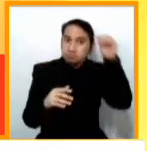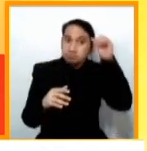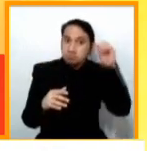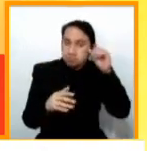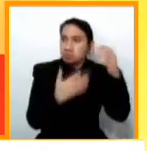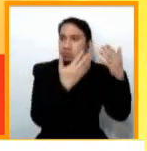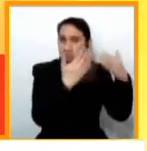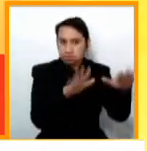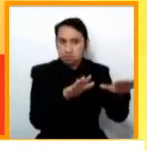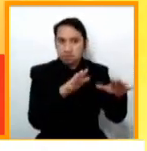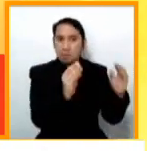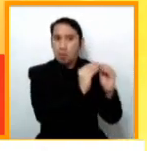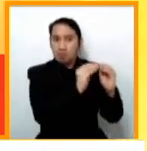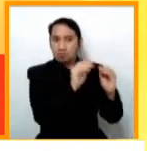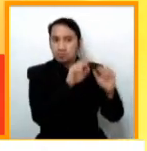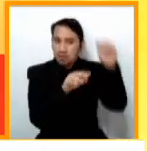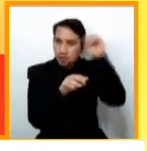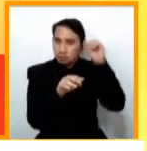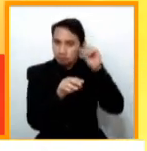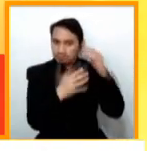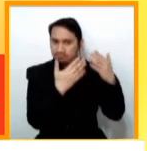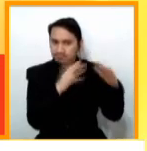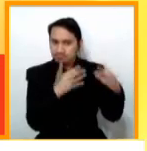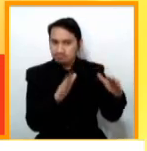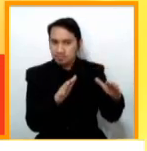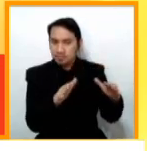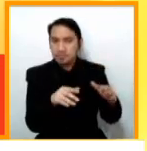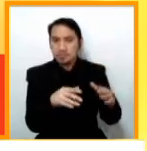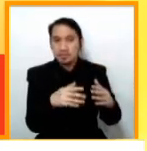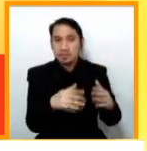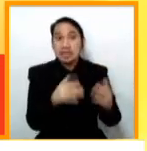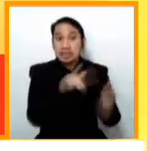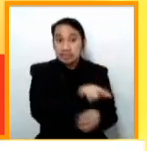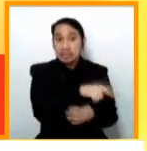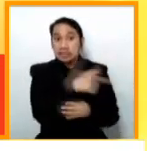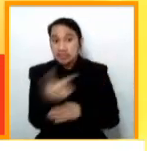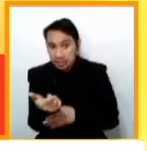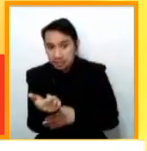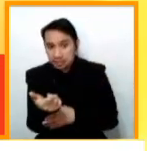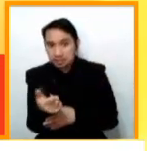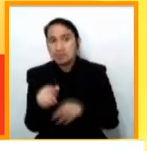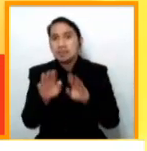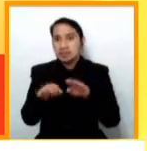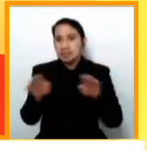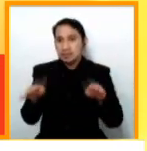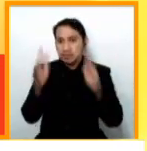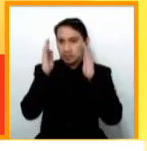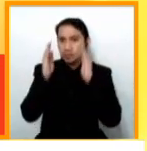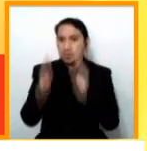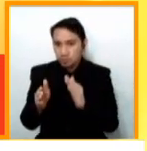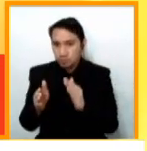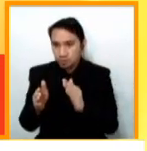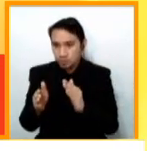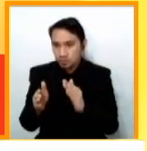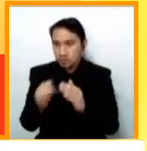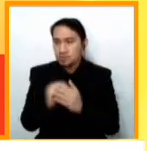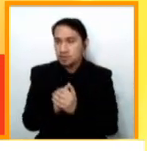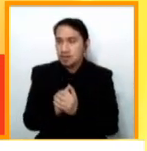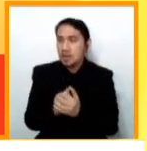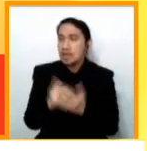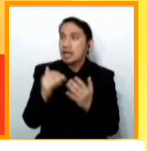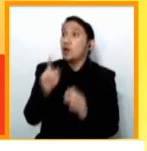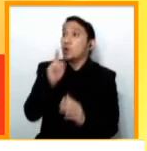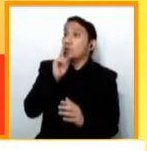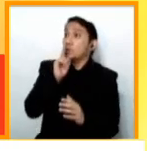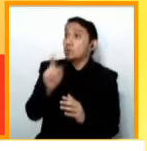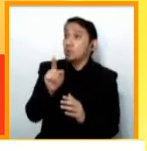population na at risk o yung mga vulnerable, tsaka po natin pupuntahan ng mga bata. Totoo pong pinapakita na